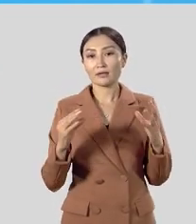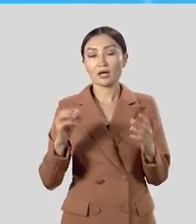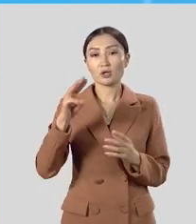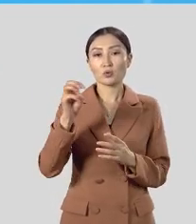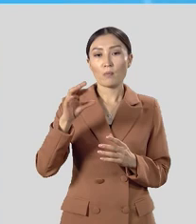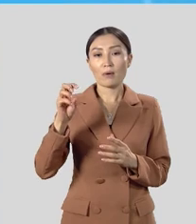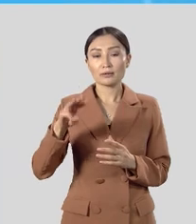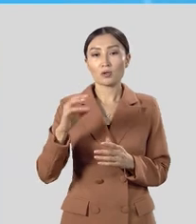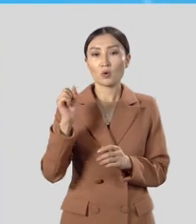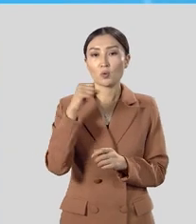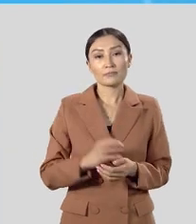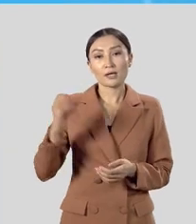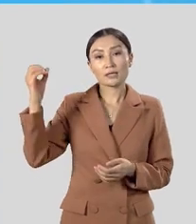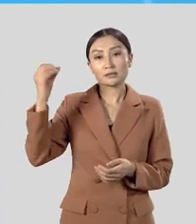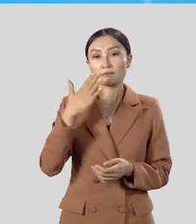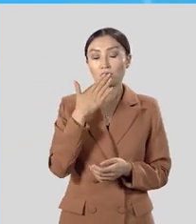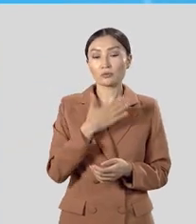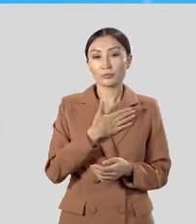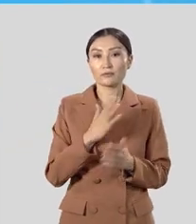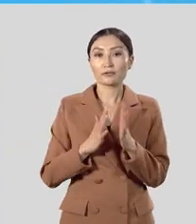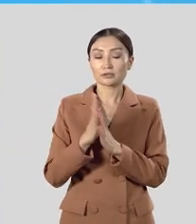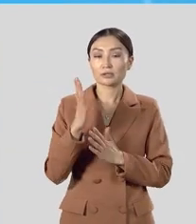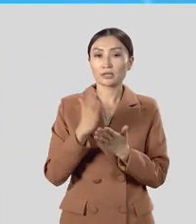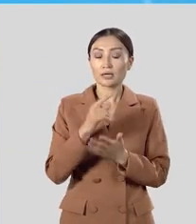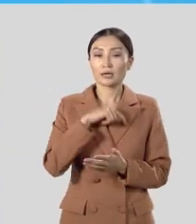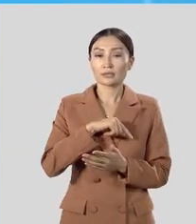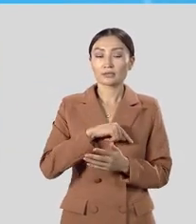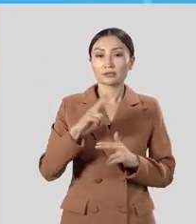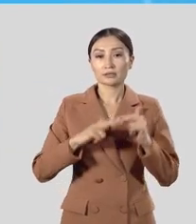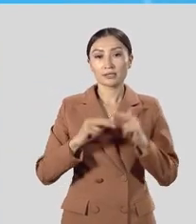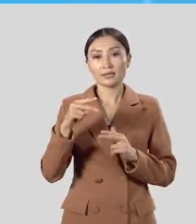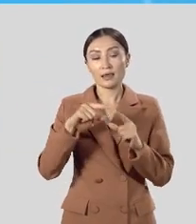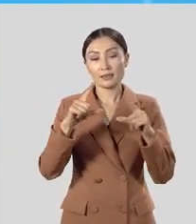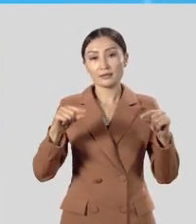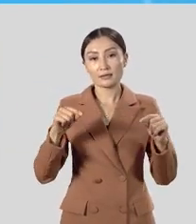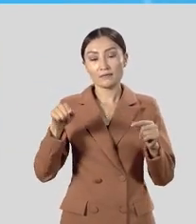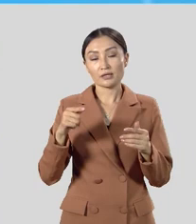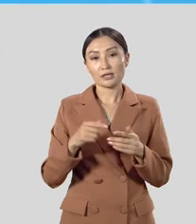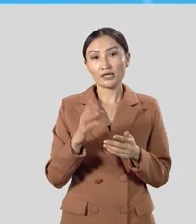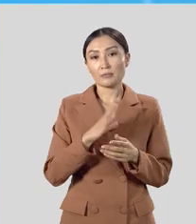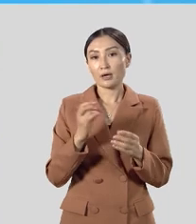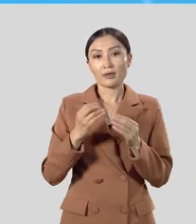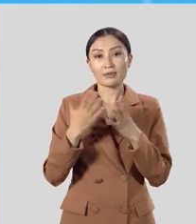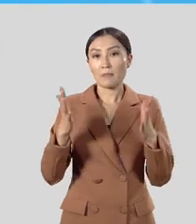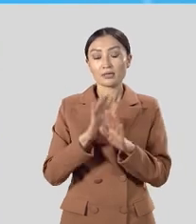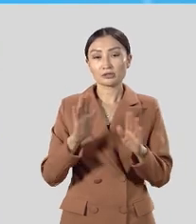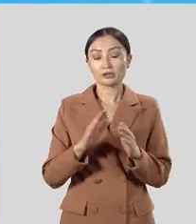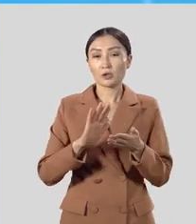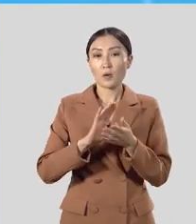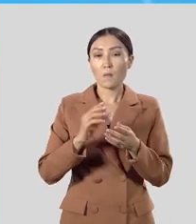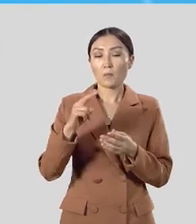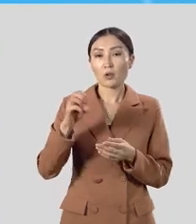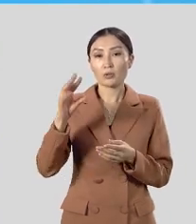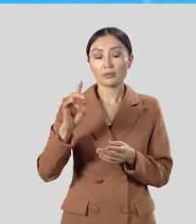томат, кукуруза. Светолюбивые растения имеют характерное строение листьев. Они обычно небольшие, плотные,